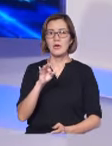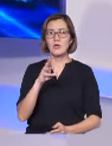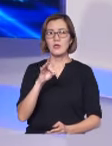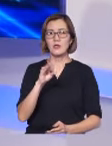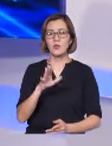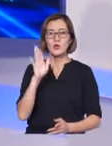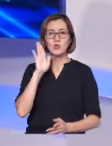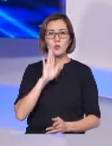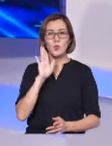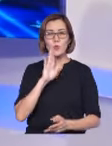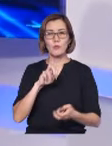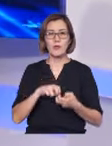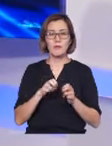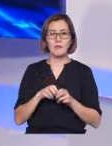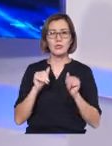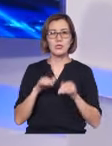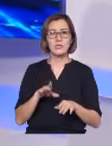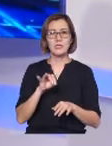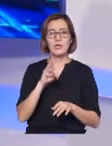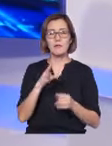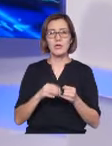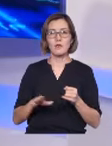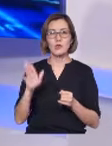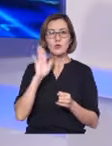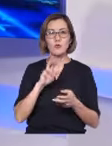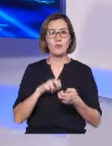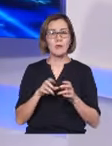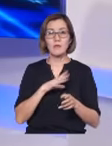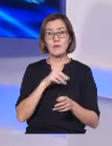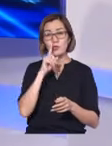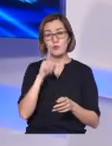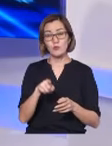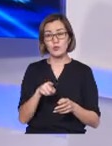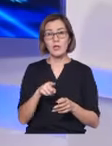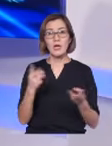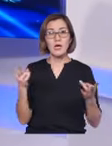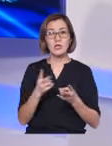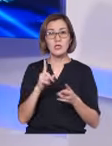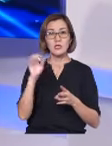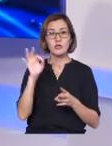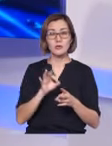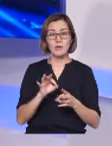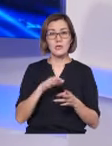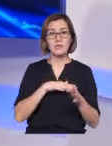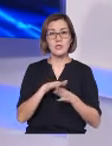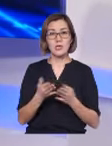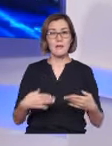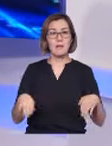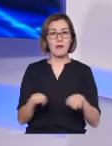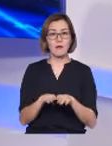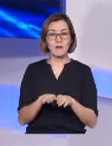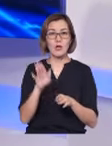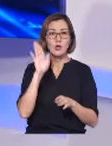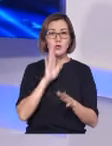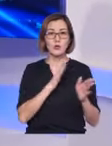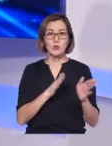Қаратоғандағы су мәселесі шешілсе, Райымбек ауданында суға қатысты проблема болмайды. Қажеттілік 100%-ға жабылады. Су жүйесінің жұмысымен